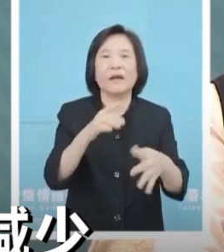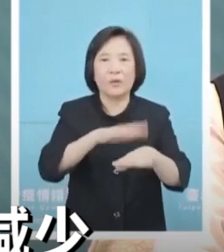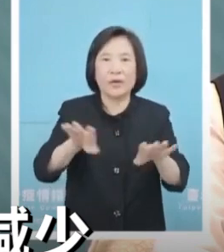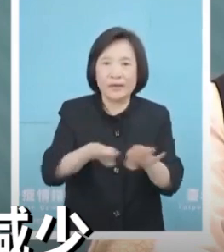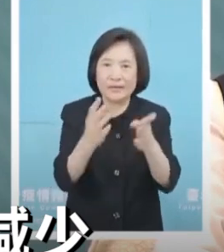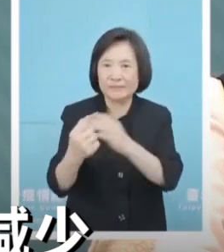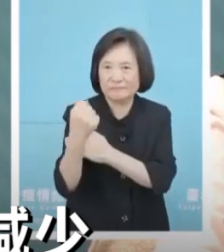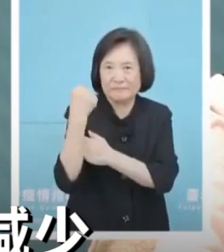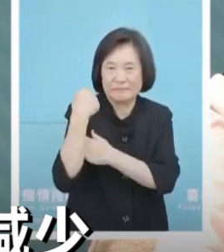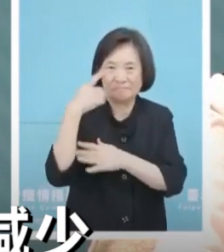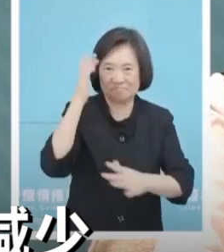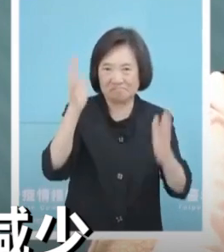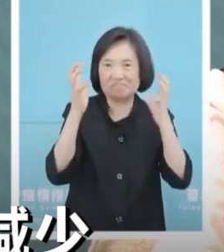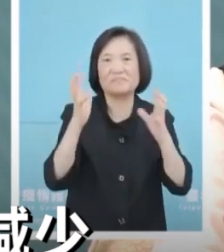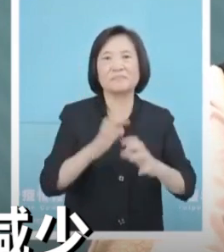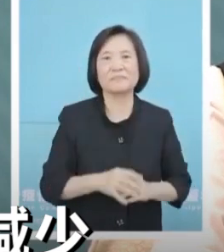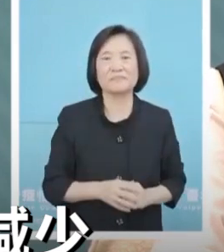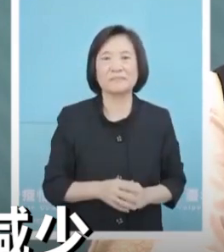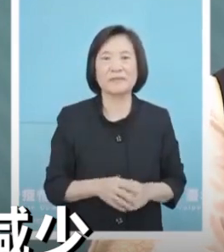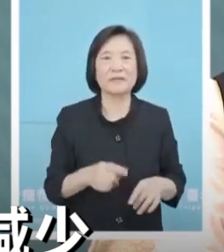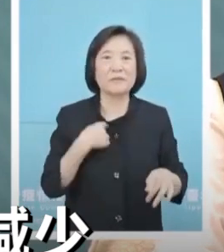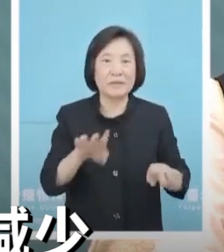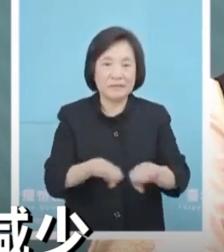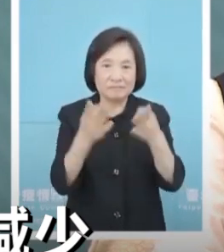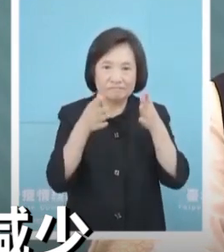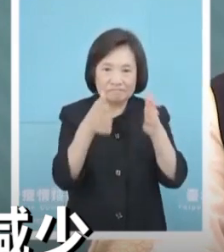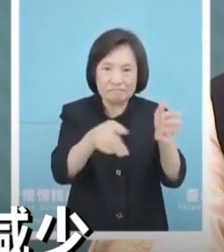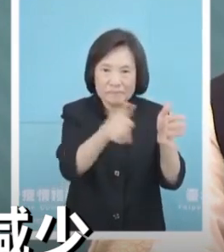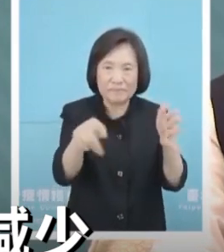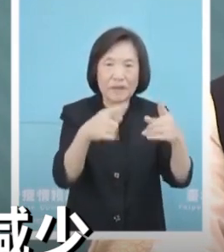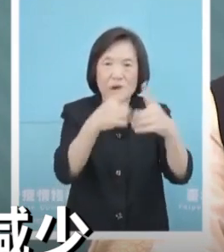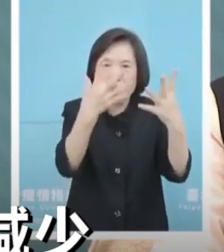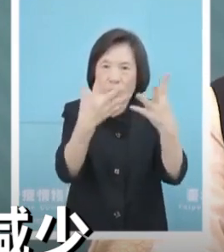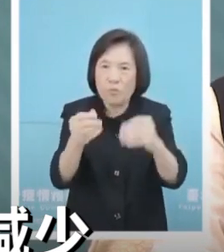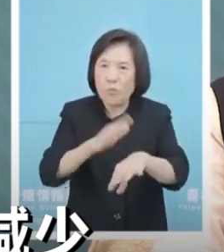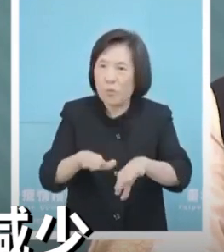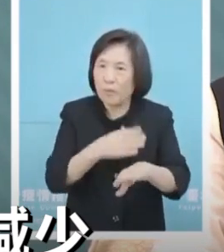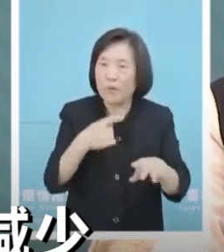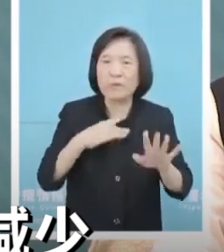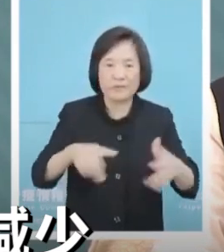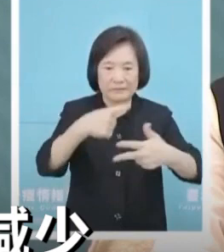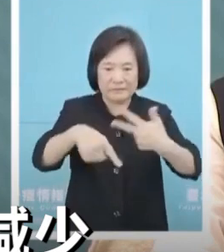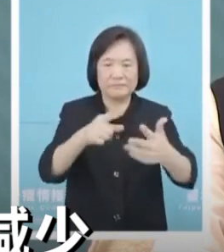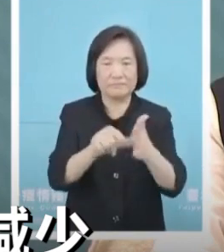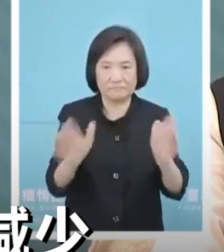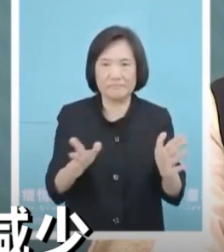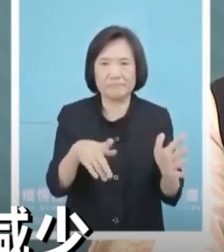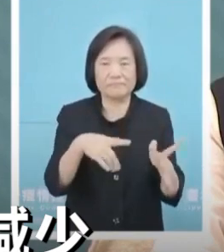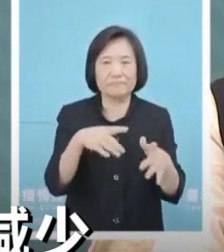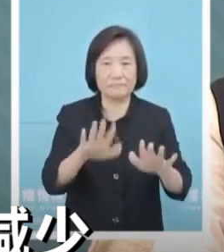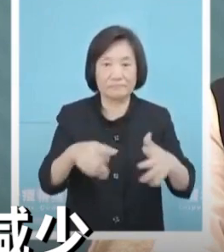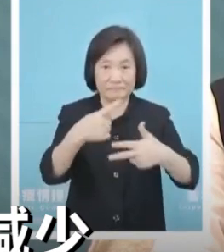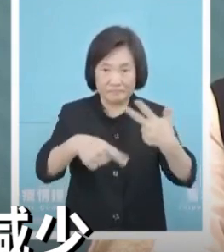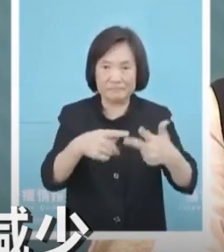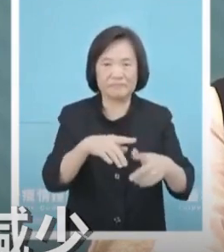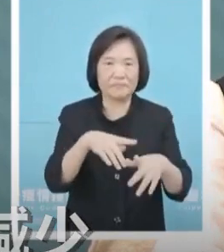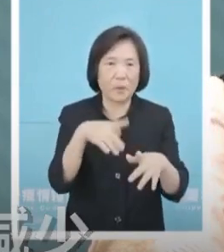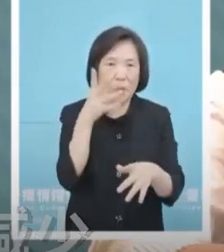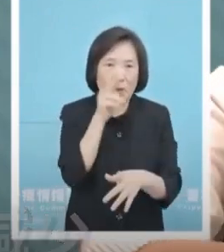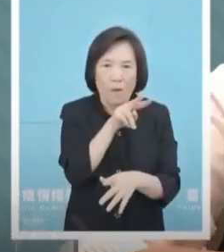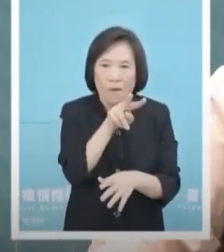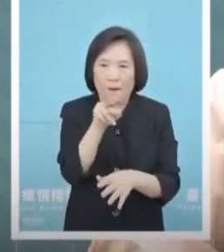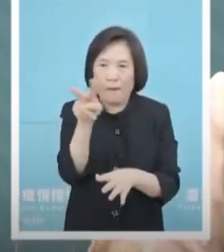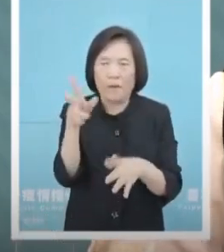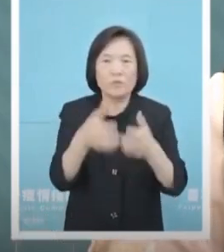以很 dramatic 很明显的减少哈。所以这个礼拜是一个很重要的观察期的